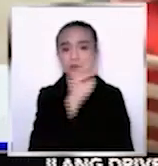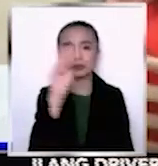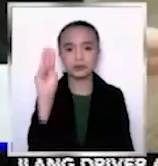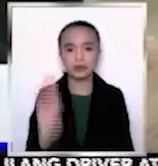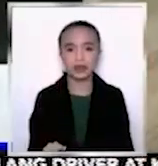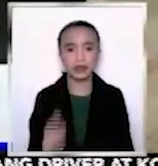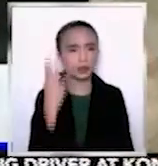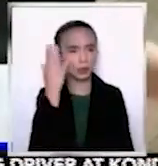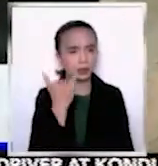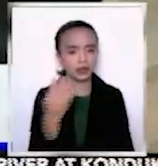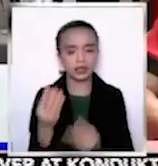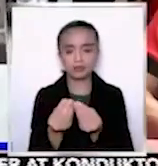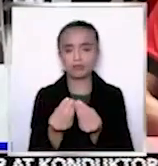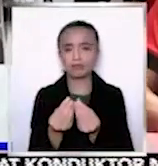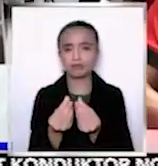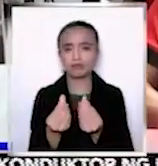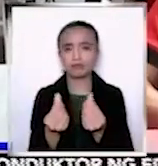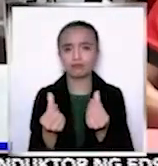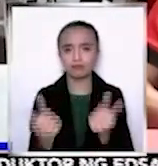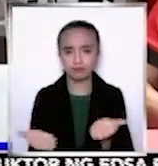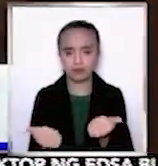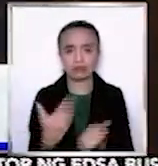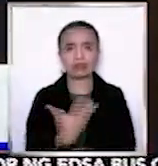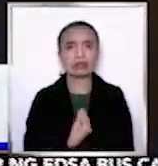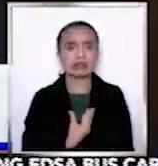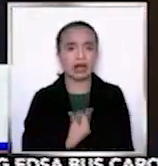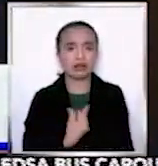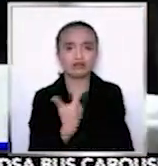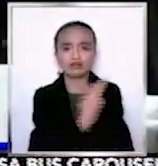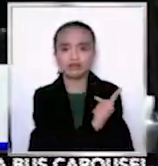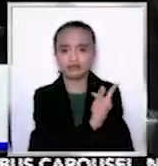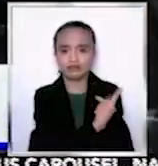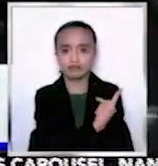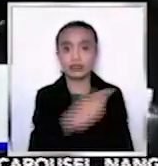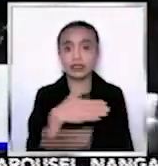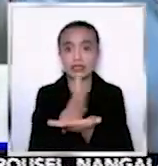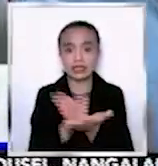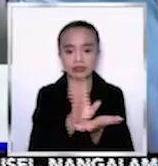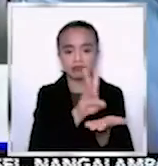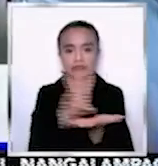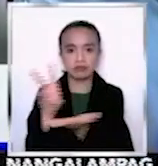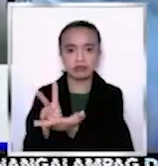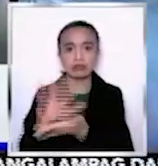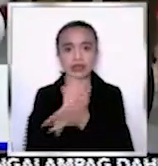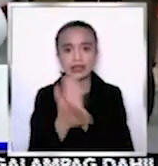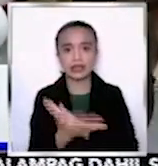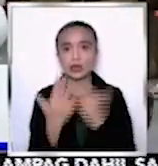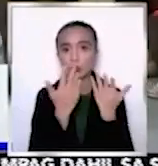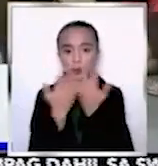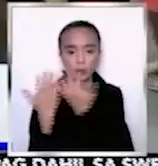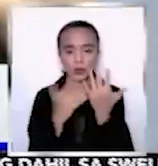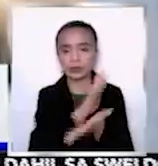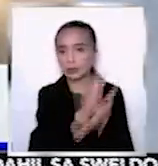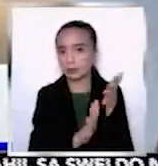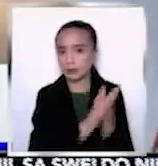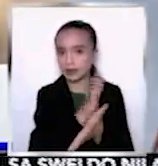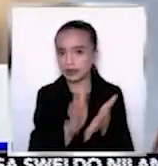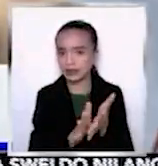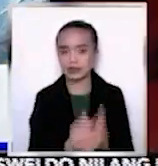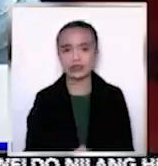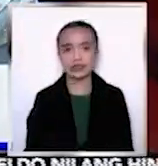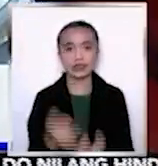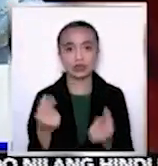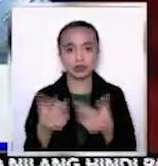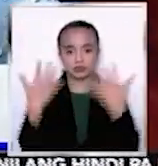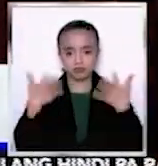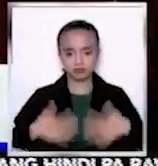sa ineksyon ng mga bata. Meron pang vaccination site na nag-ala birthday party. Kabi-kabila ang mga mascot, tampok ang iba't